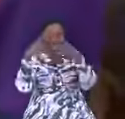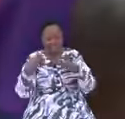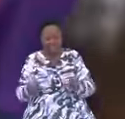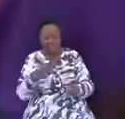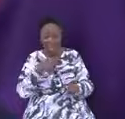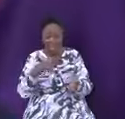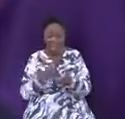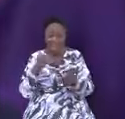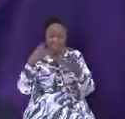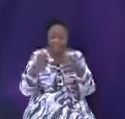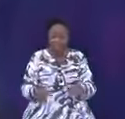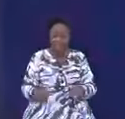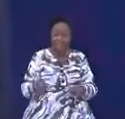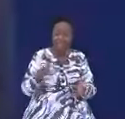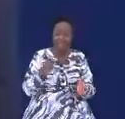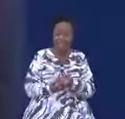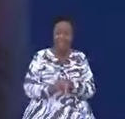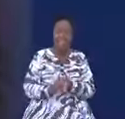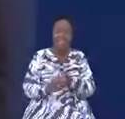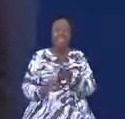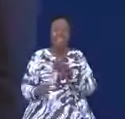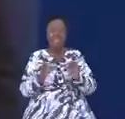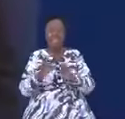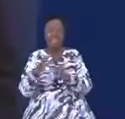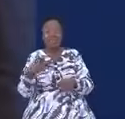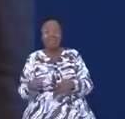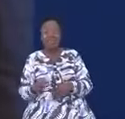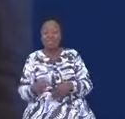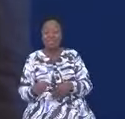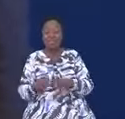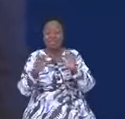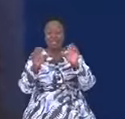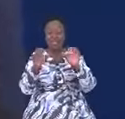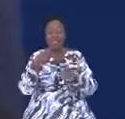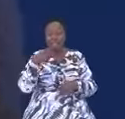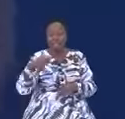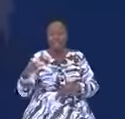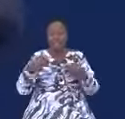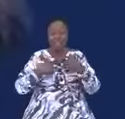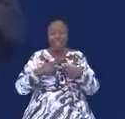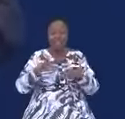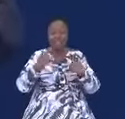et quiconque avait été mordu par un serpent mais quiconque